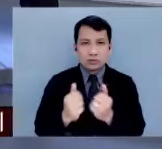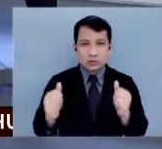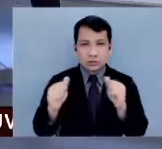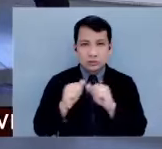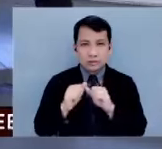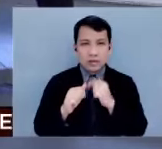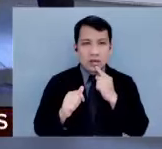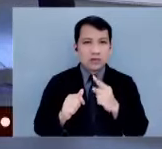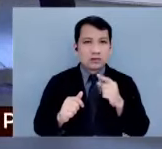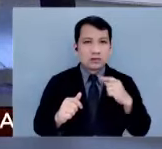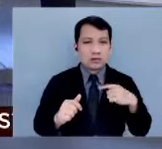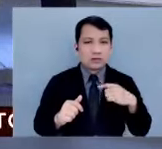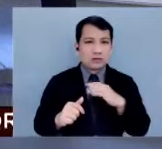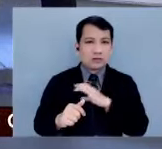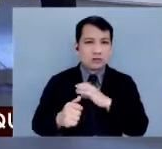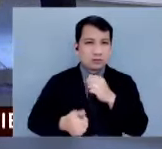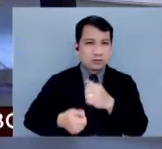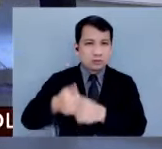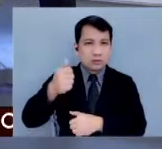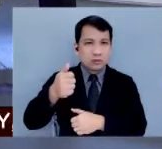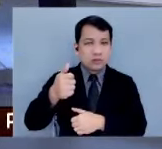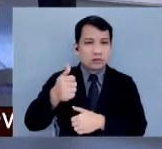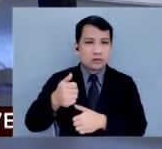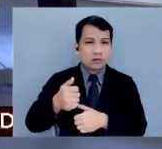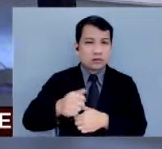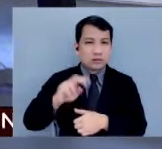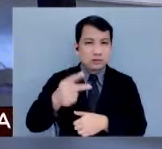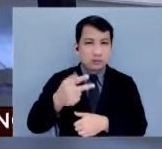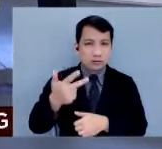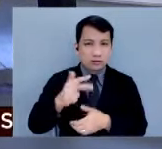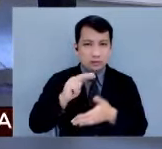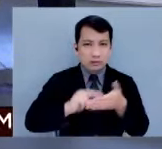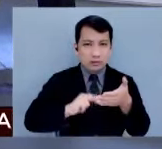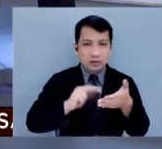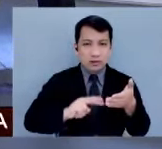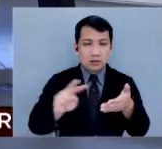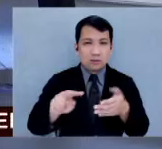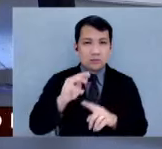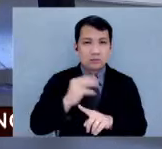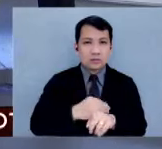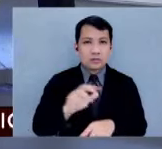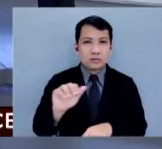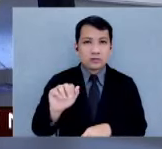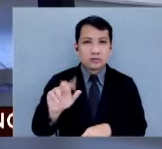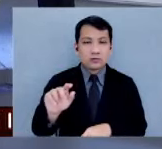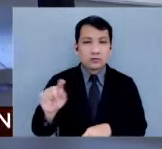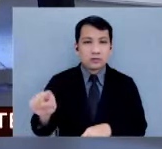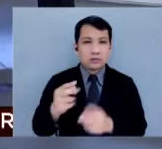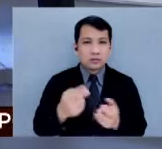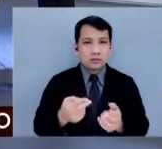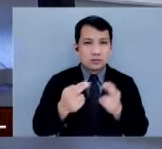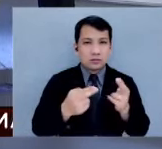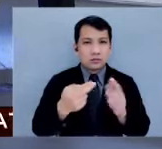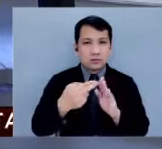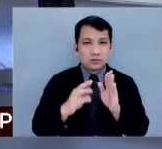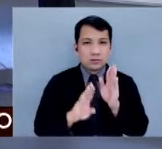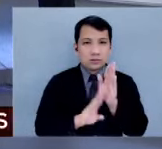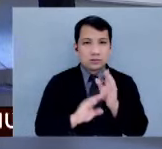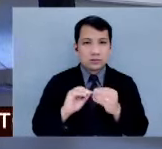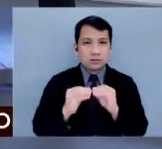Kongreso, ipapasa nila sa second and third reading sa March 13 ang Resolution of Both Houses